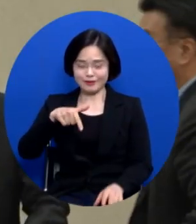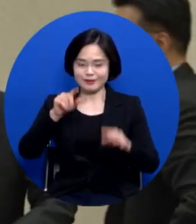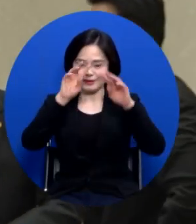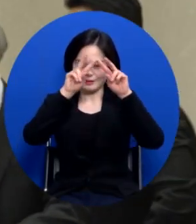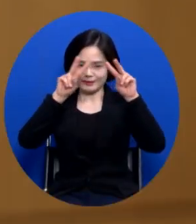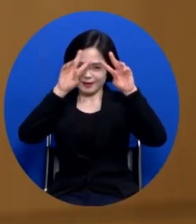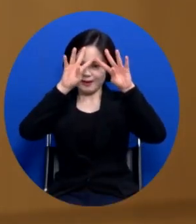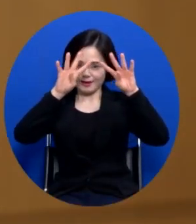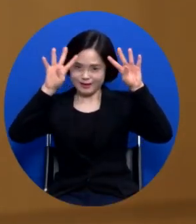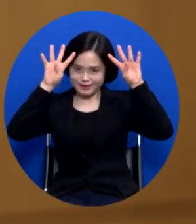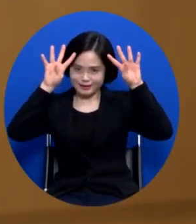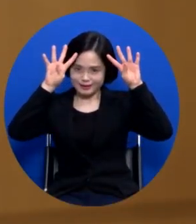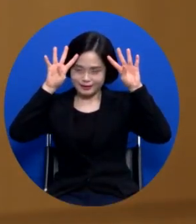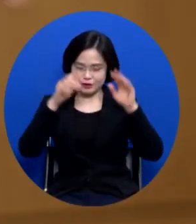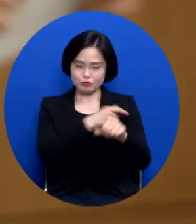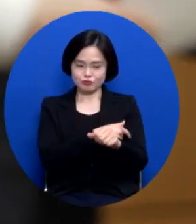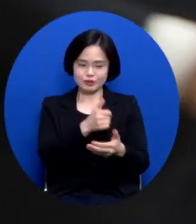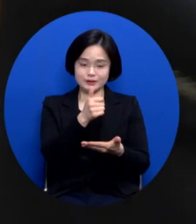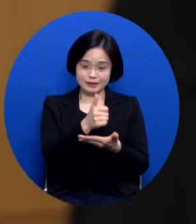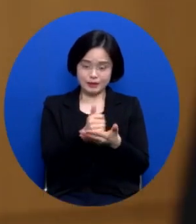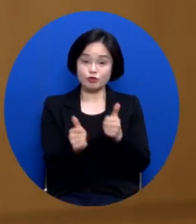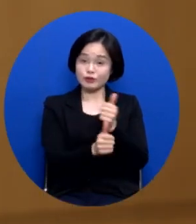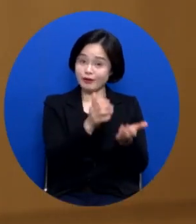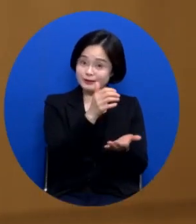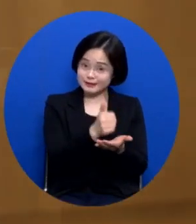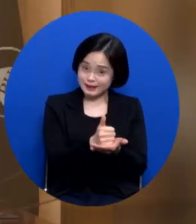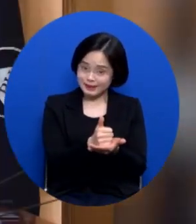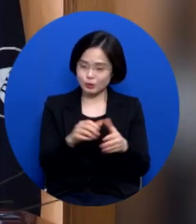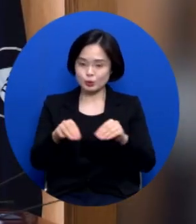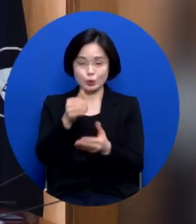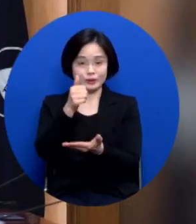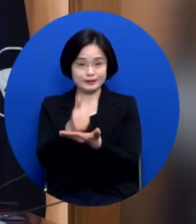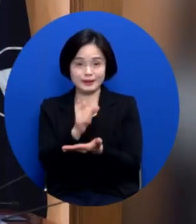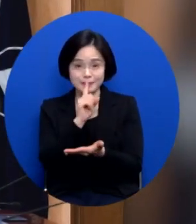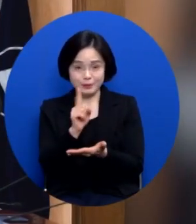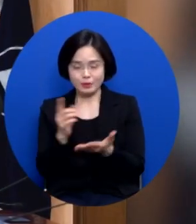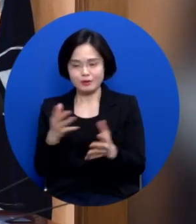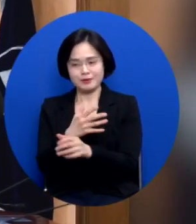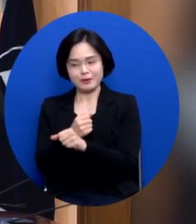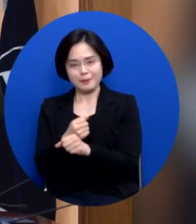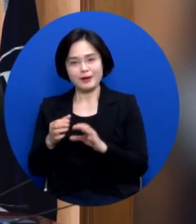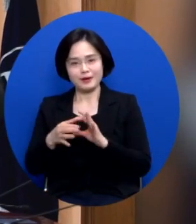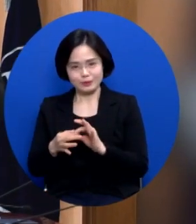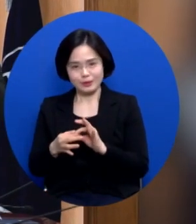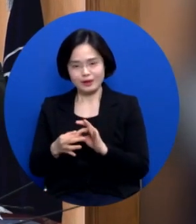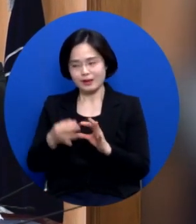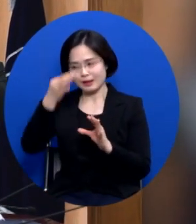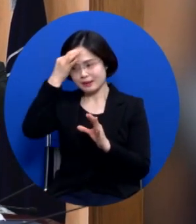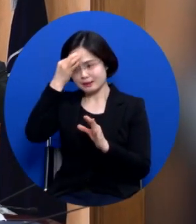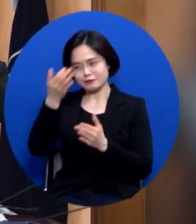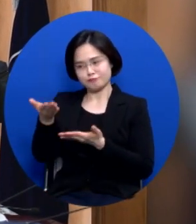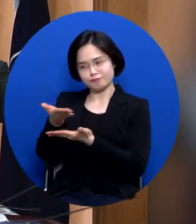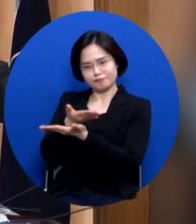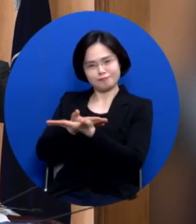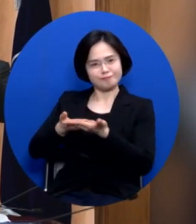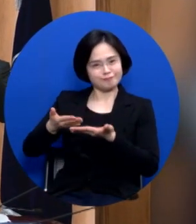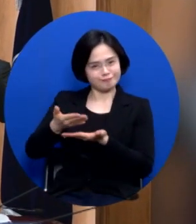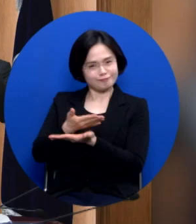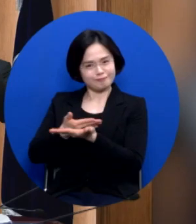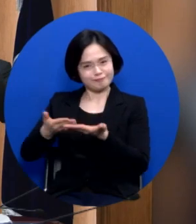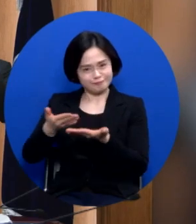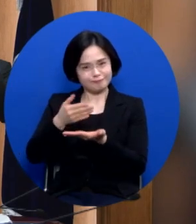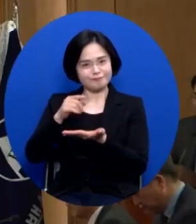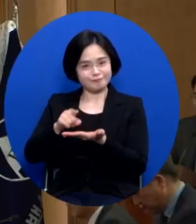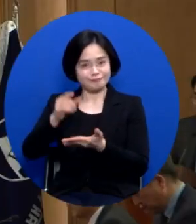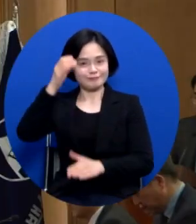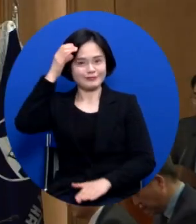대학혁신위원장과 백석문화대 송기신 총장은 협약을 통해 세 개 대학의 유사 전공끼리 협력해 다양한 교류를 이어갈 수 있을